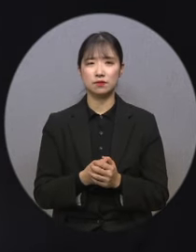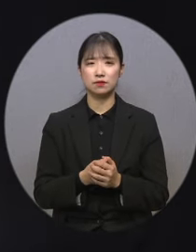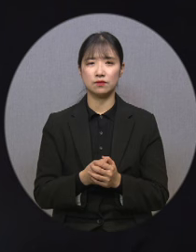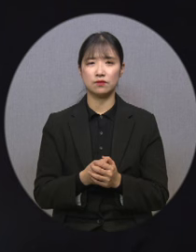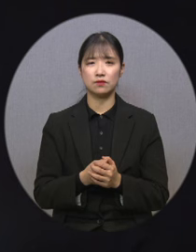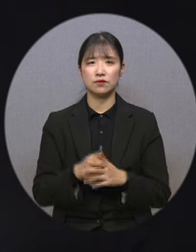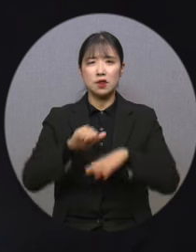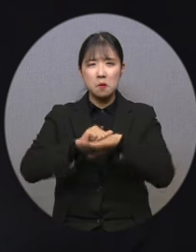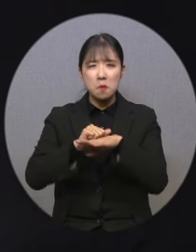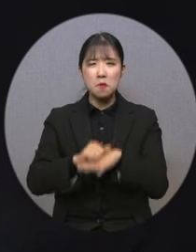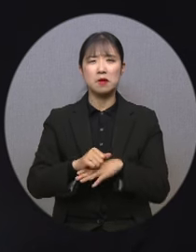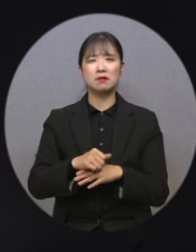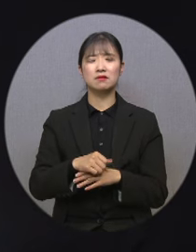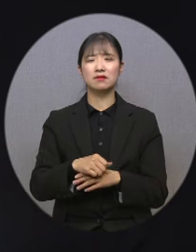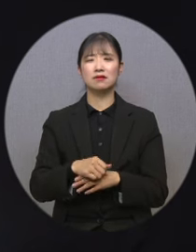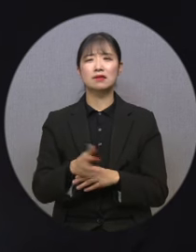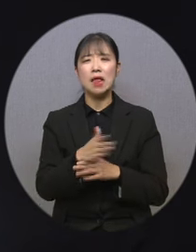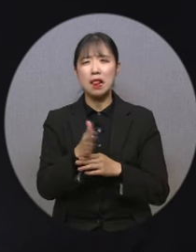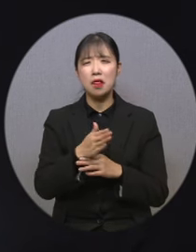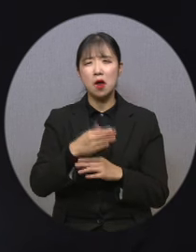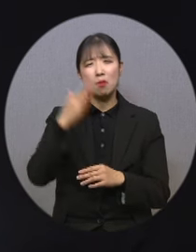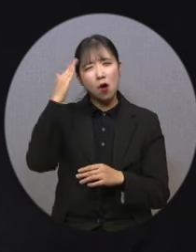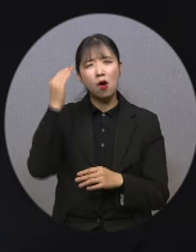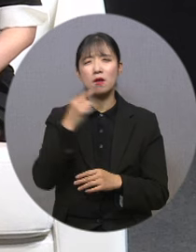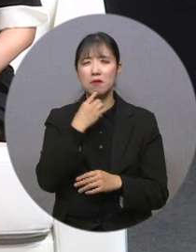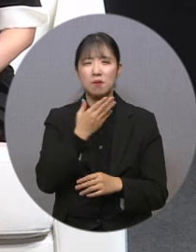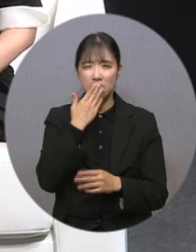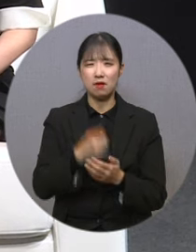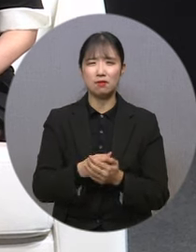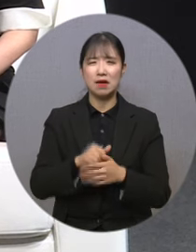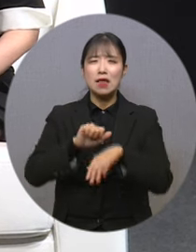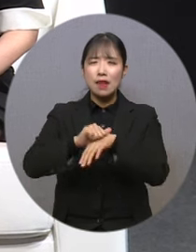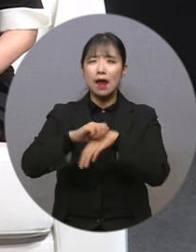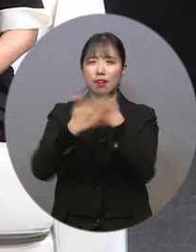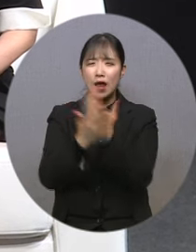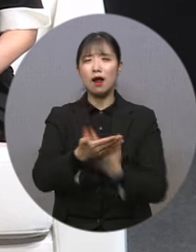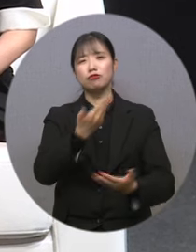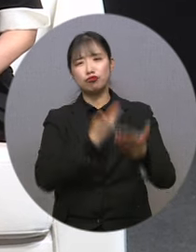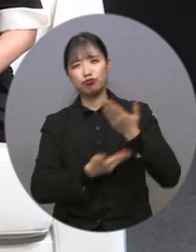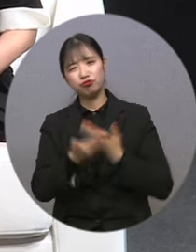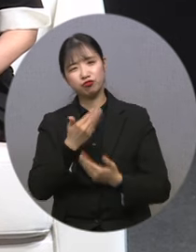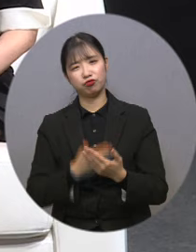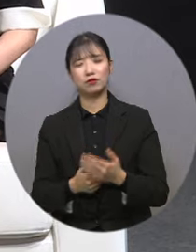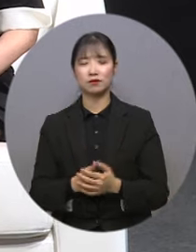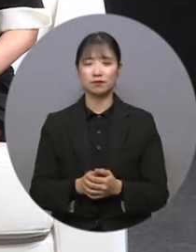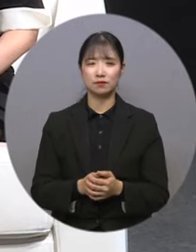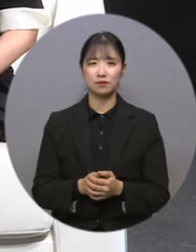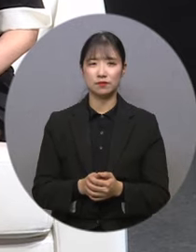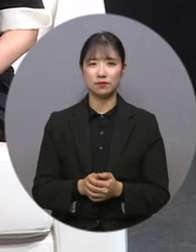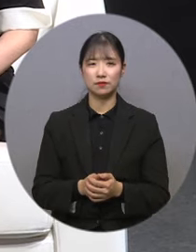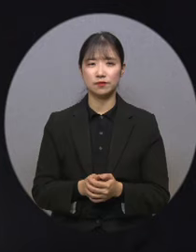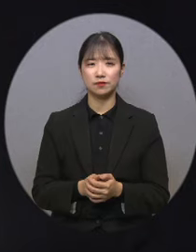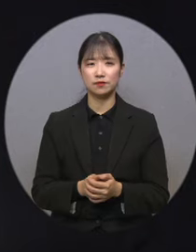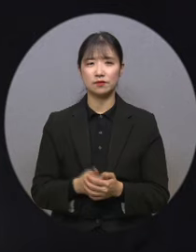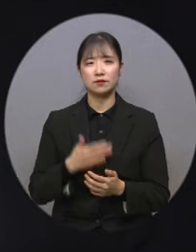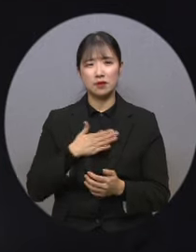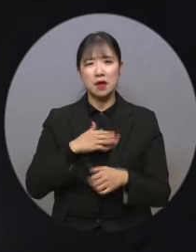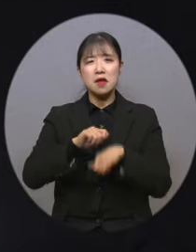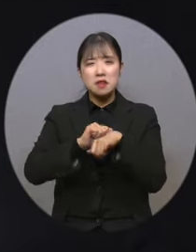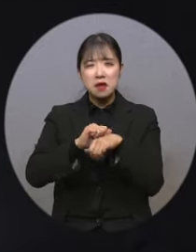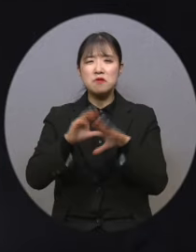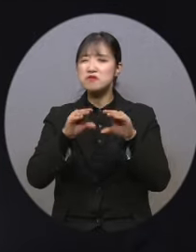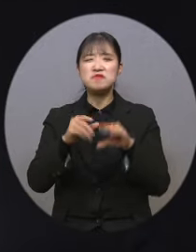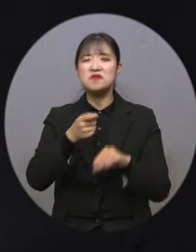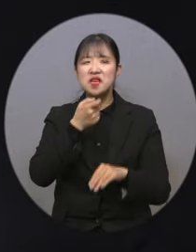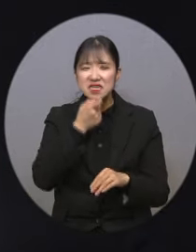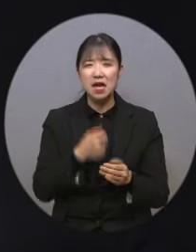고기 생선 대가리 만 좋아한단 살고 있는 내 아들 주면서 엄마는 그런 것이 못 먹는다 나는 살고 위험물 으로